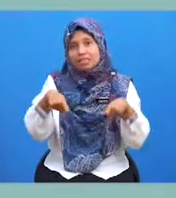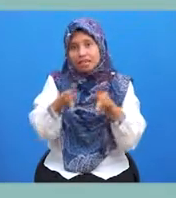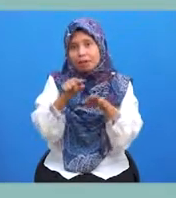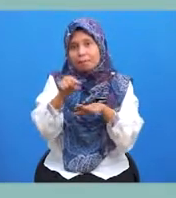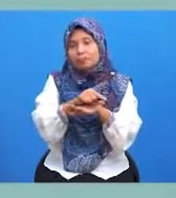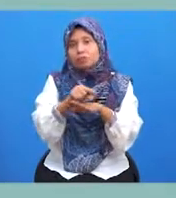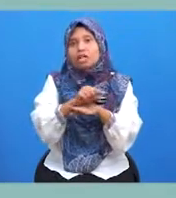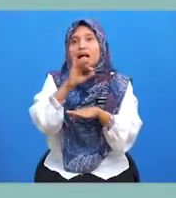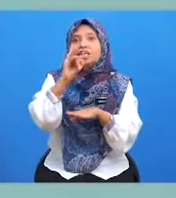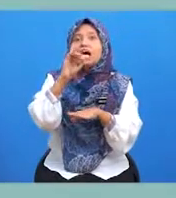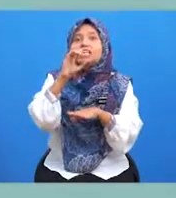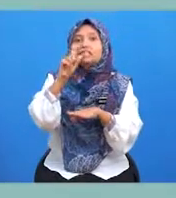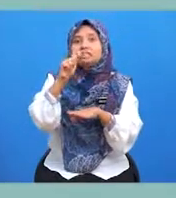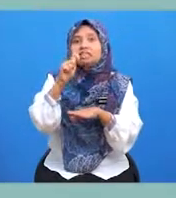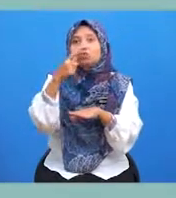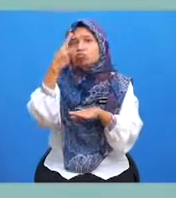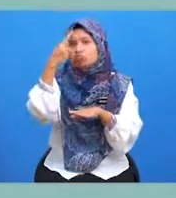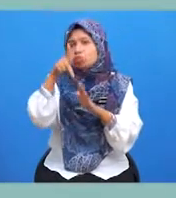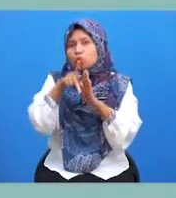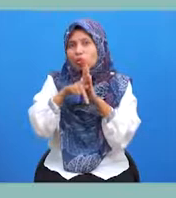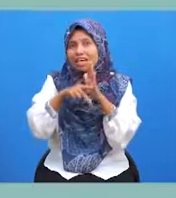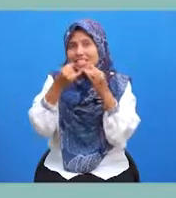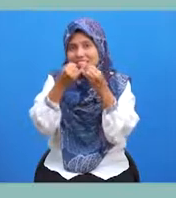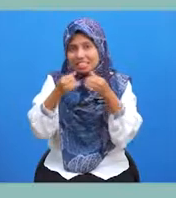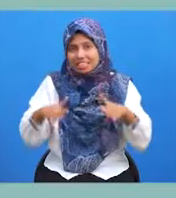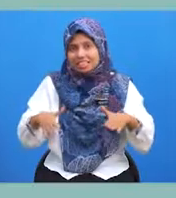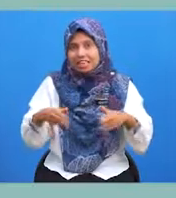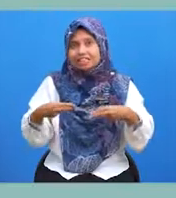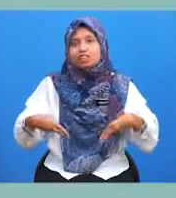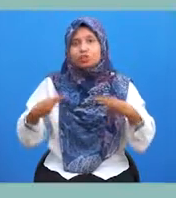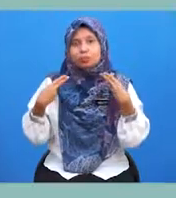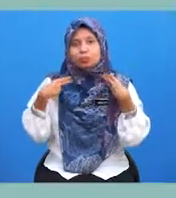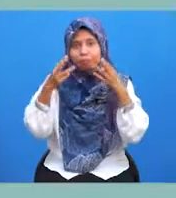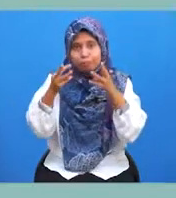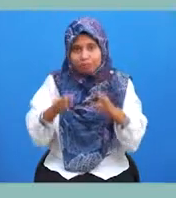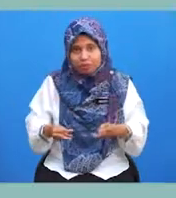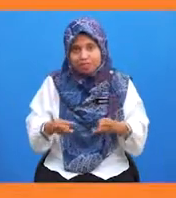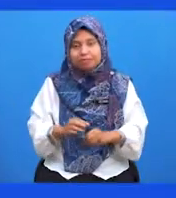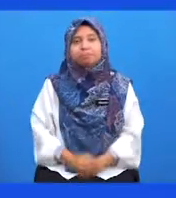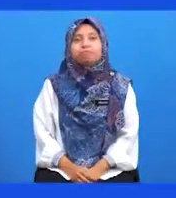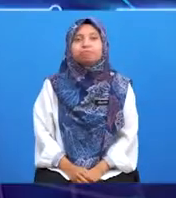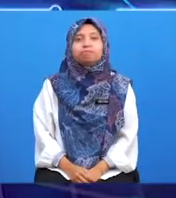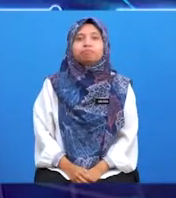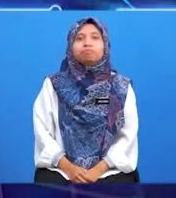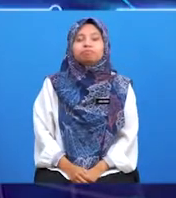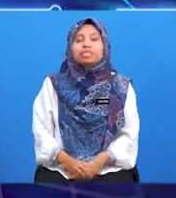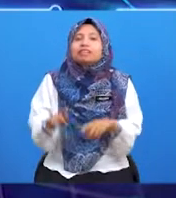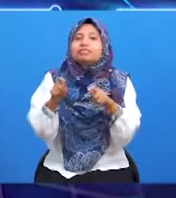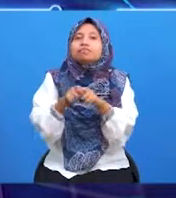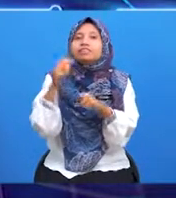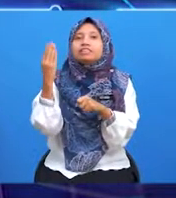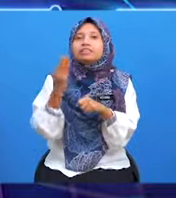Kepentingan Penggunaan ICT untuk Kesejahteraan Hidup Manusia. Seperti